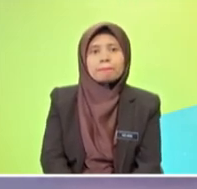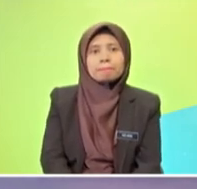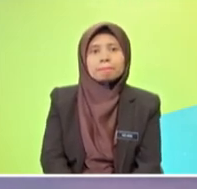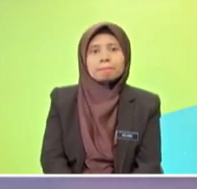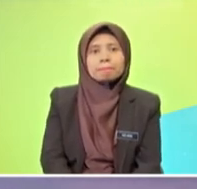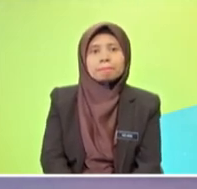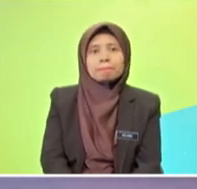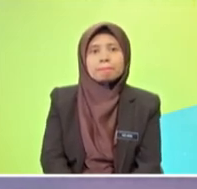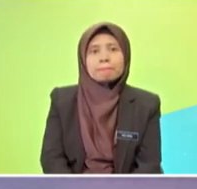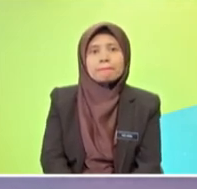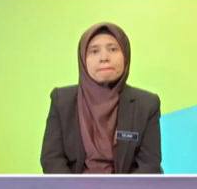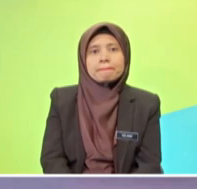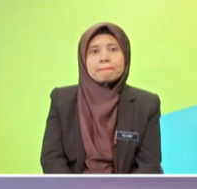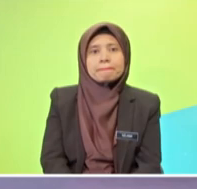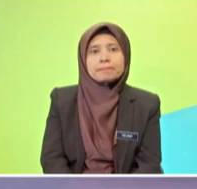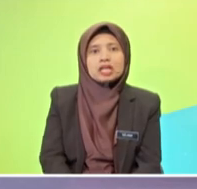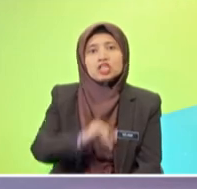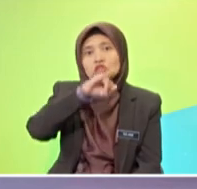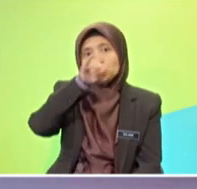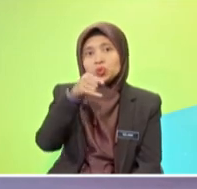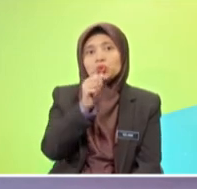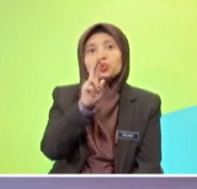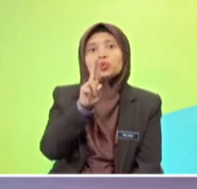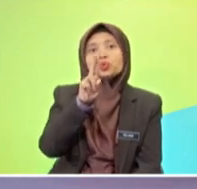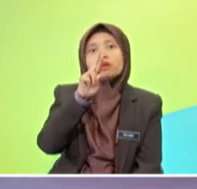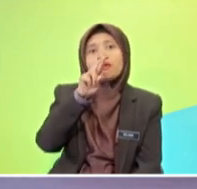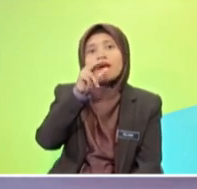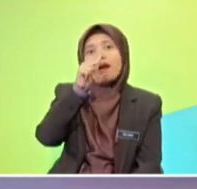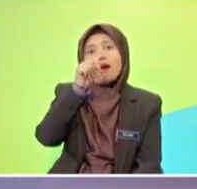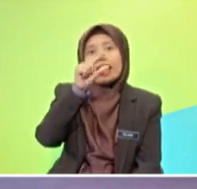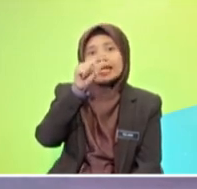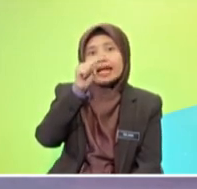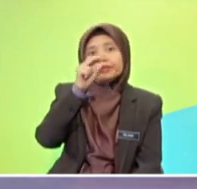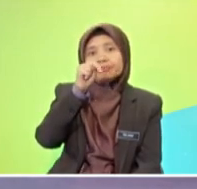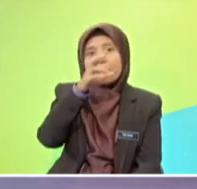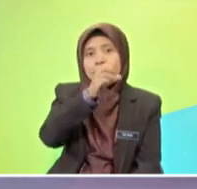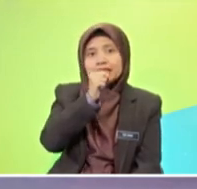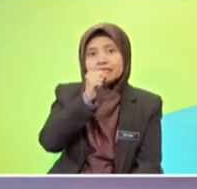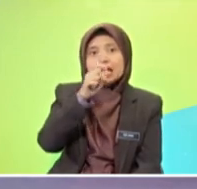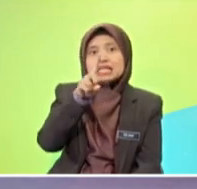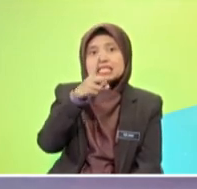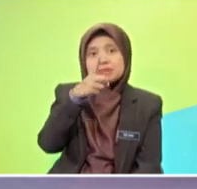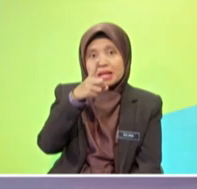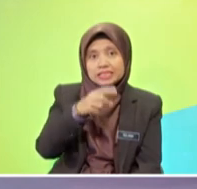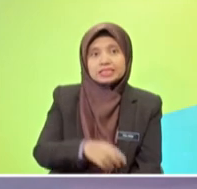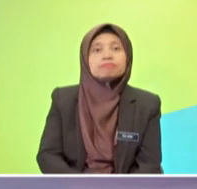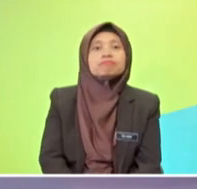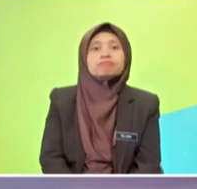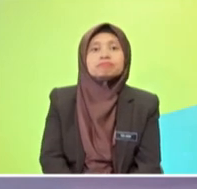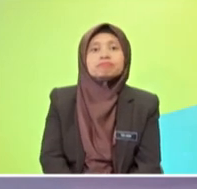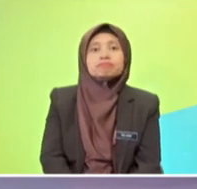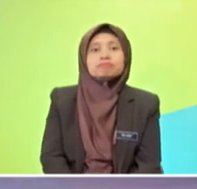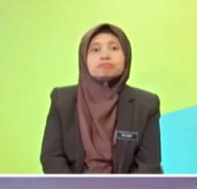123456789 10 11 untuk juragan Oke dan untuk belalang Pule 1 2 3 4 5 6 7